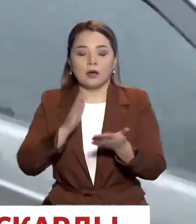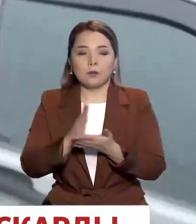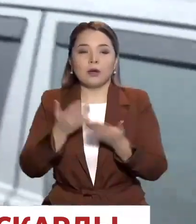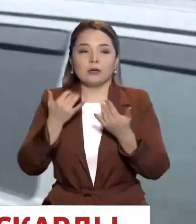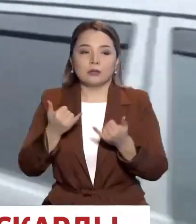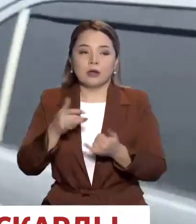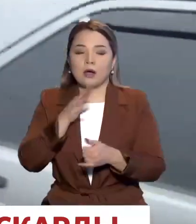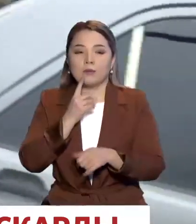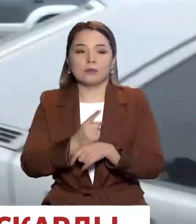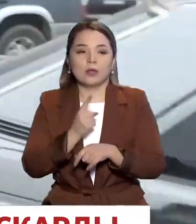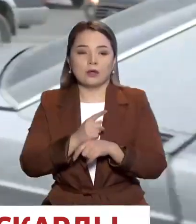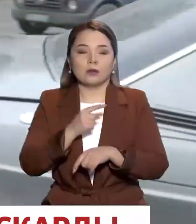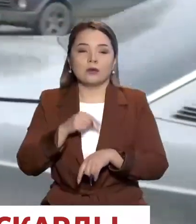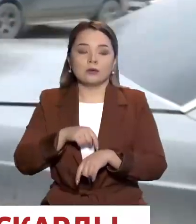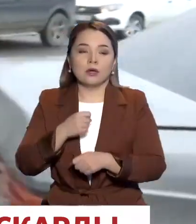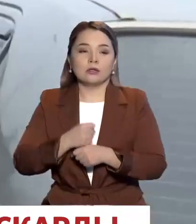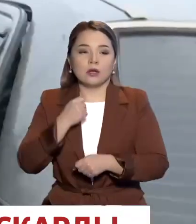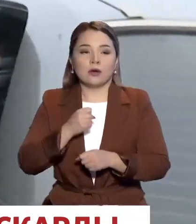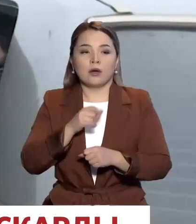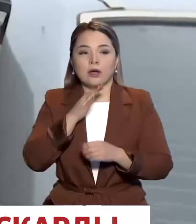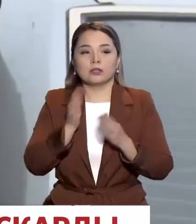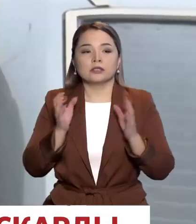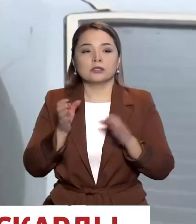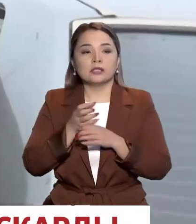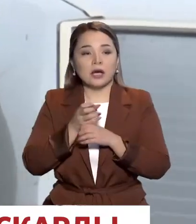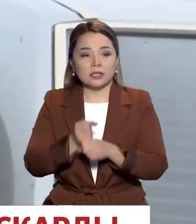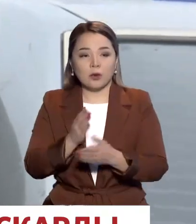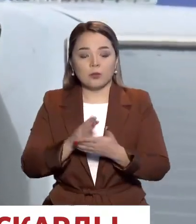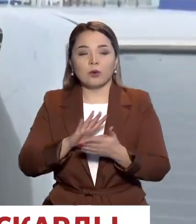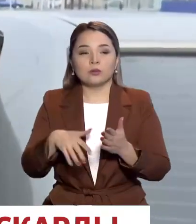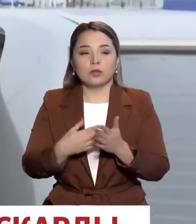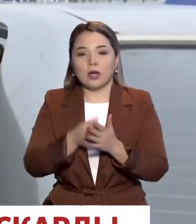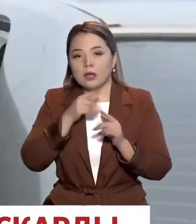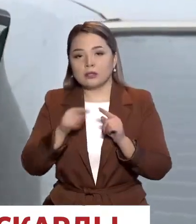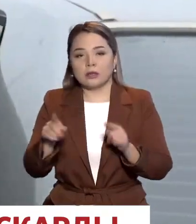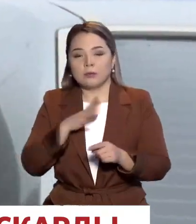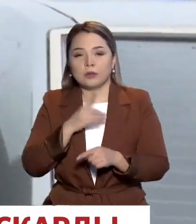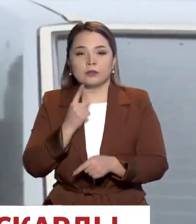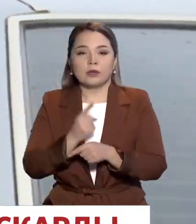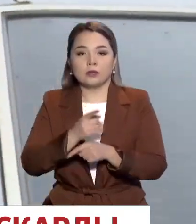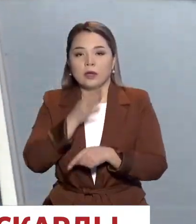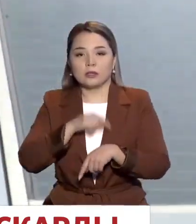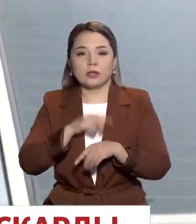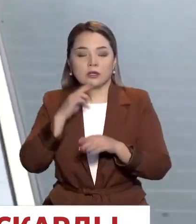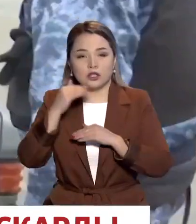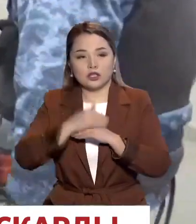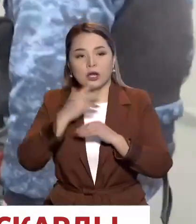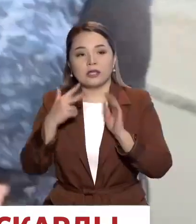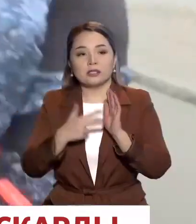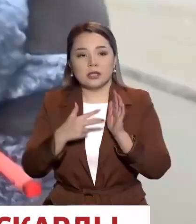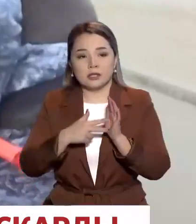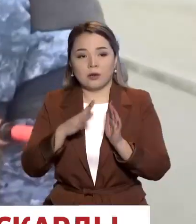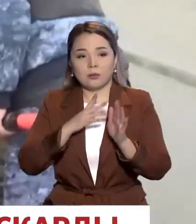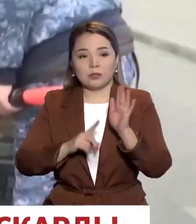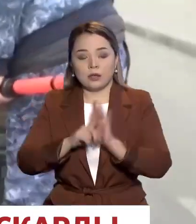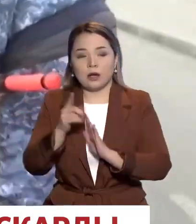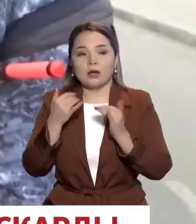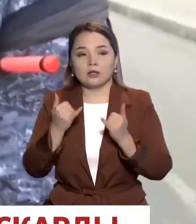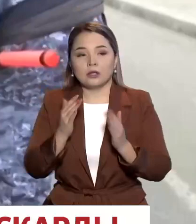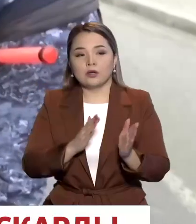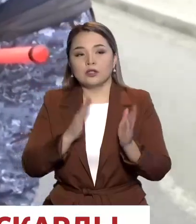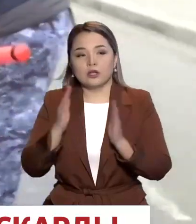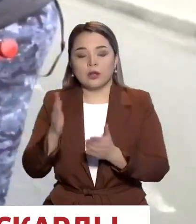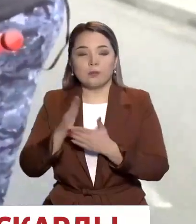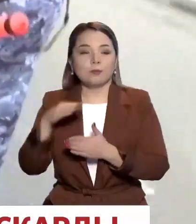аумағында коменданттық сағат мерзімі қысқарды. Осы уақытқа дейін бұл аймақта коменданттық режим кешкі 8-ден басталды. Жүрді. Бұдан былай